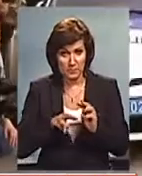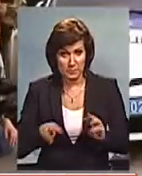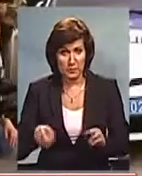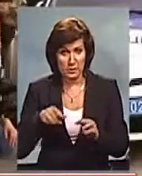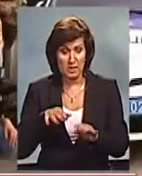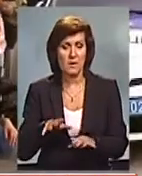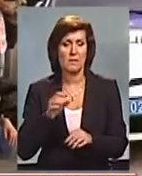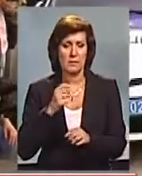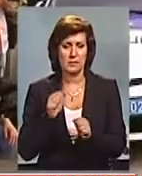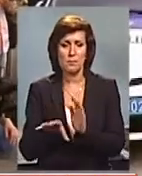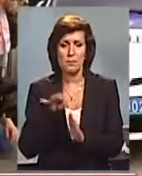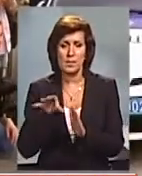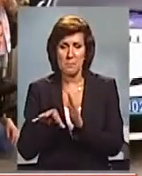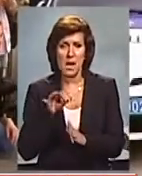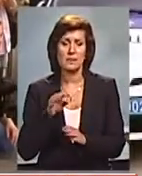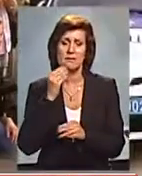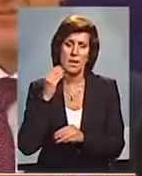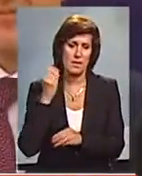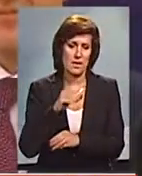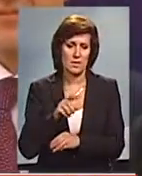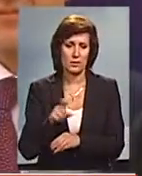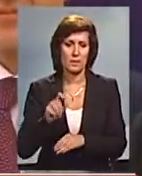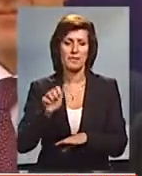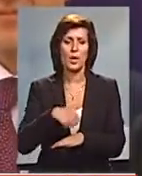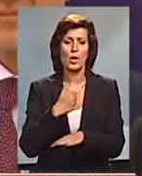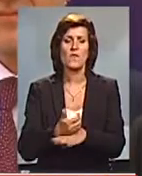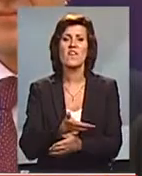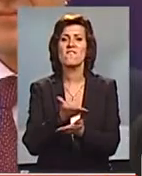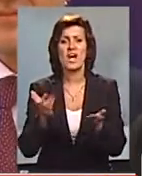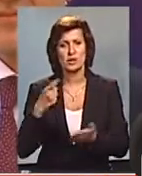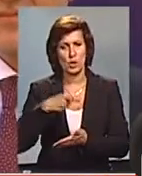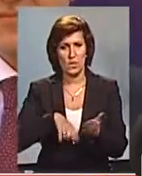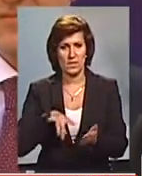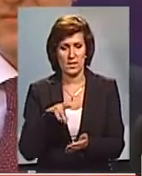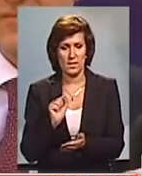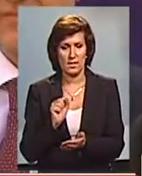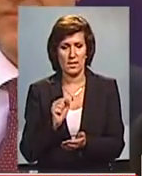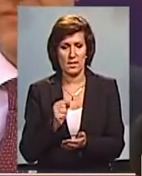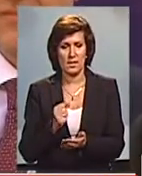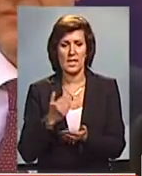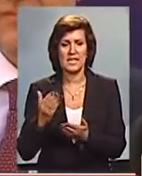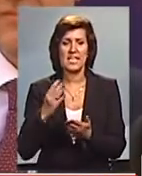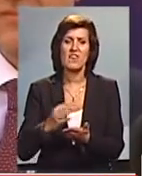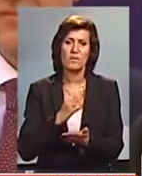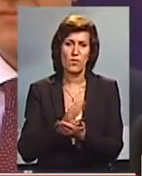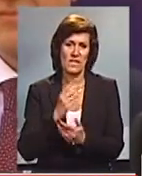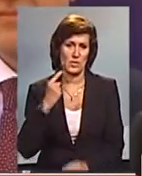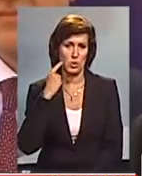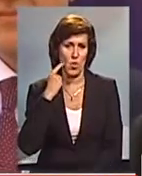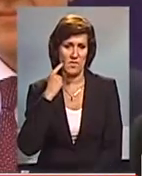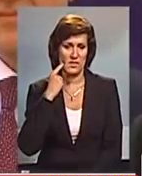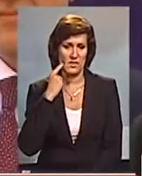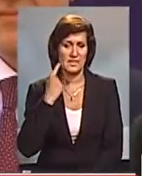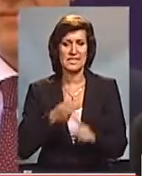дає змогу відібрати до патрульних підрозділів найкращих. Головне – ваша довіра на їхній відповідальності совісті.